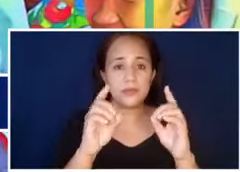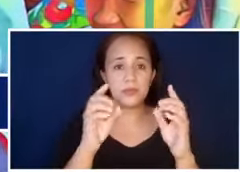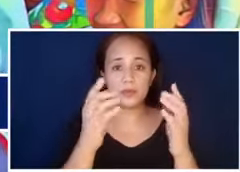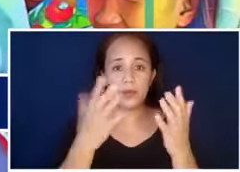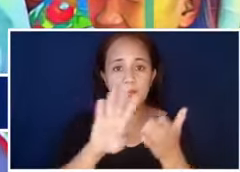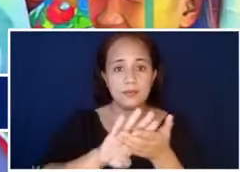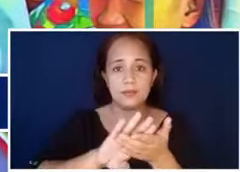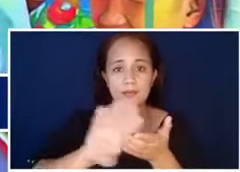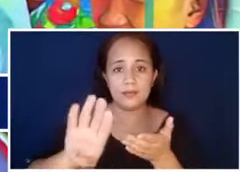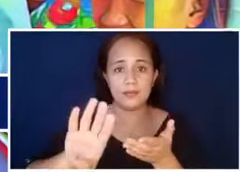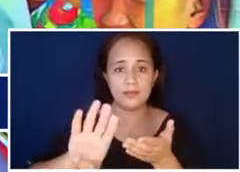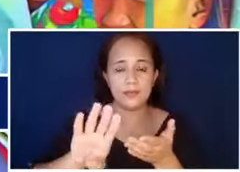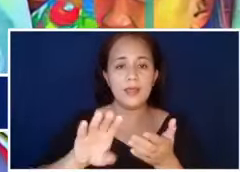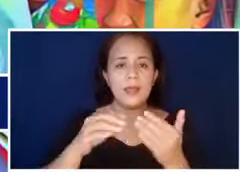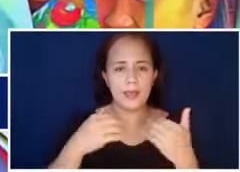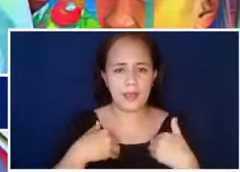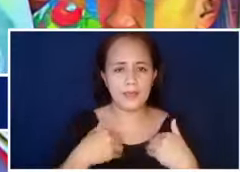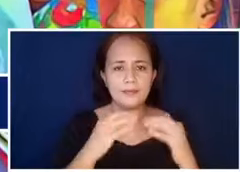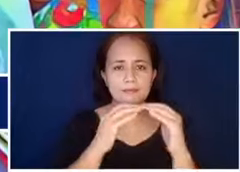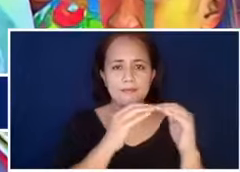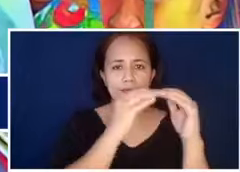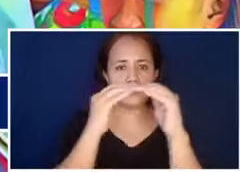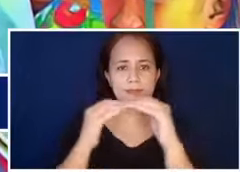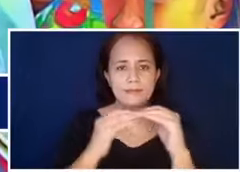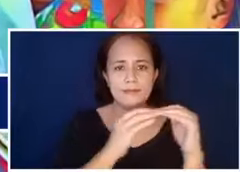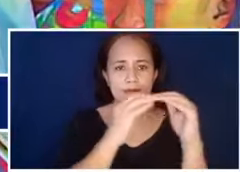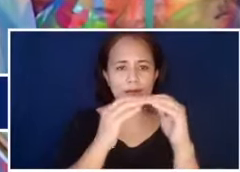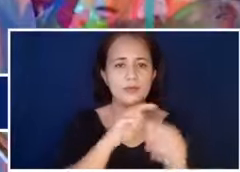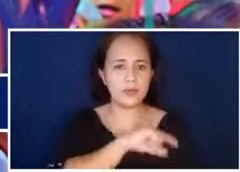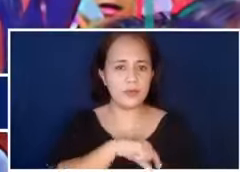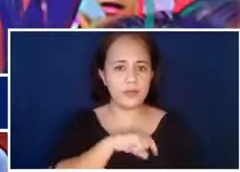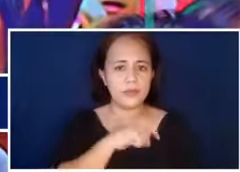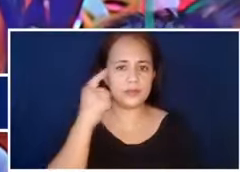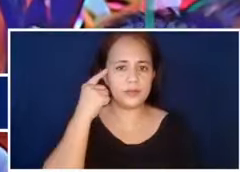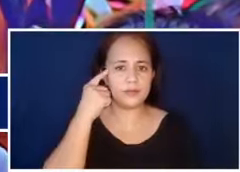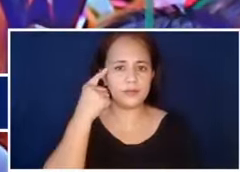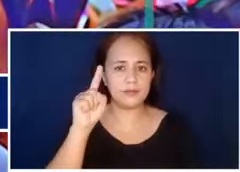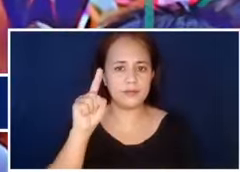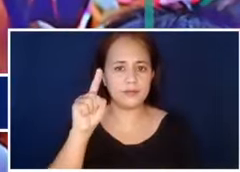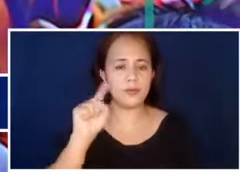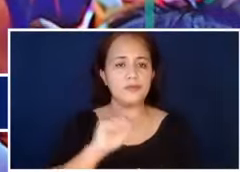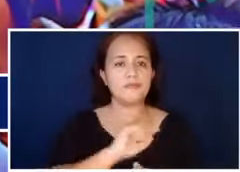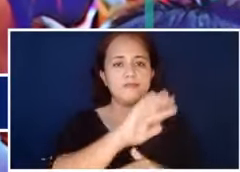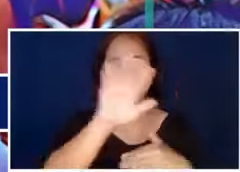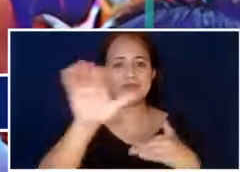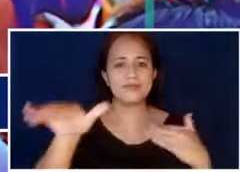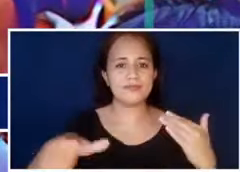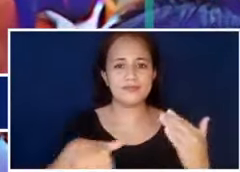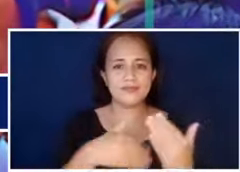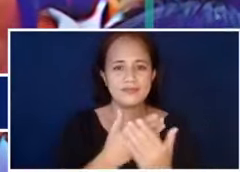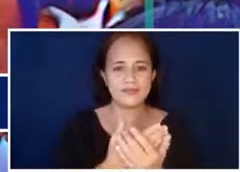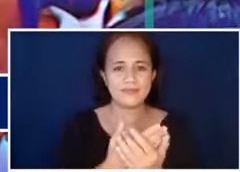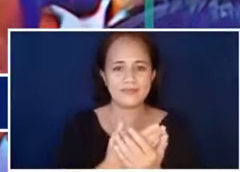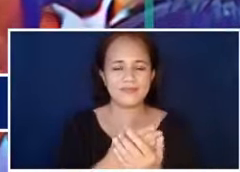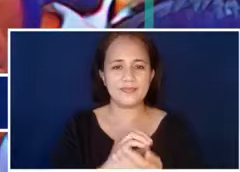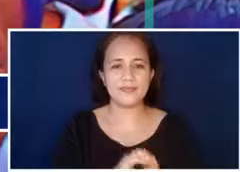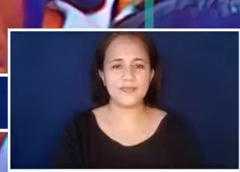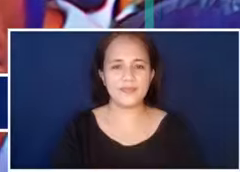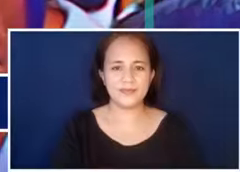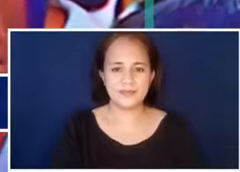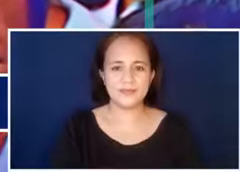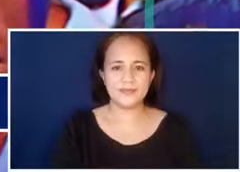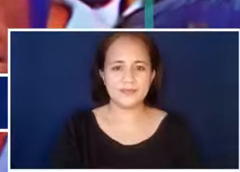may pagkakapantay-pantay at may kalidad para sa lahat. O access to inclusive, equitable, and quality